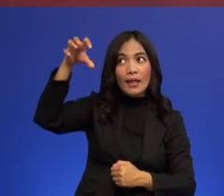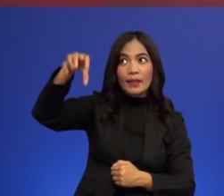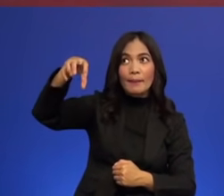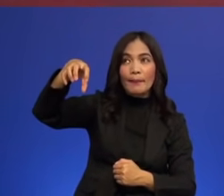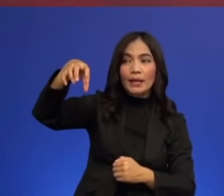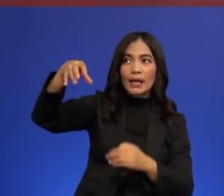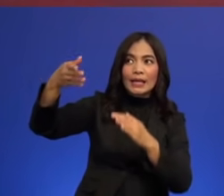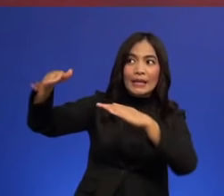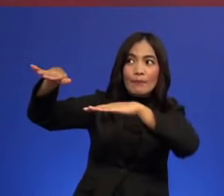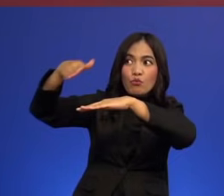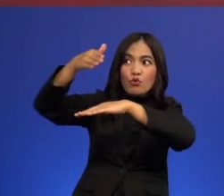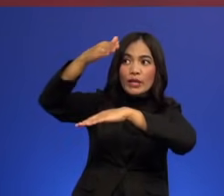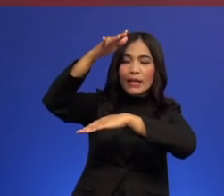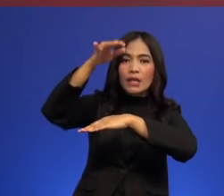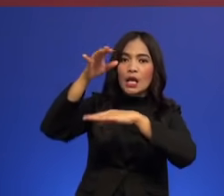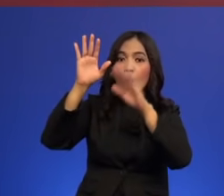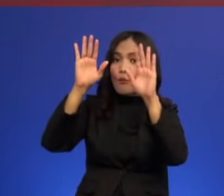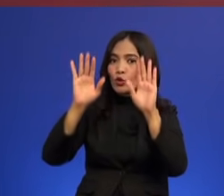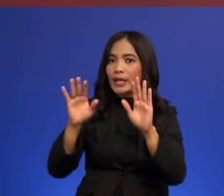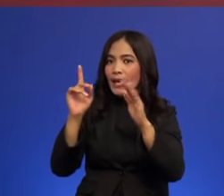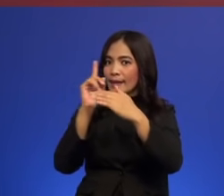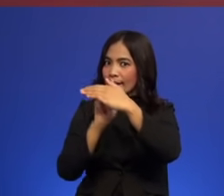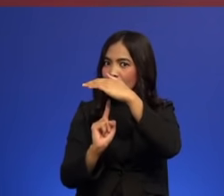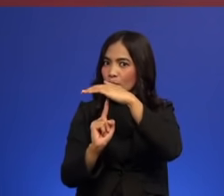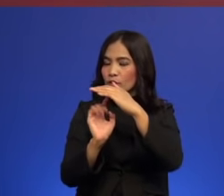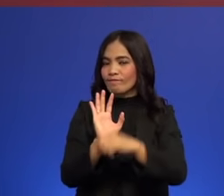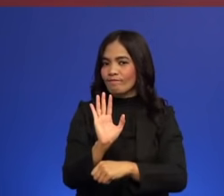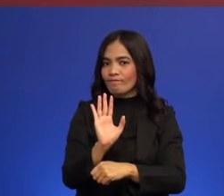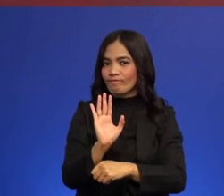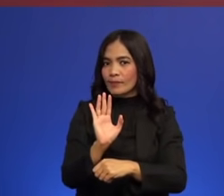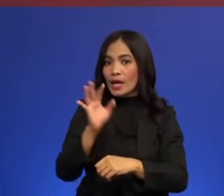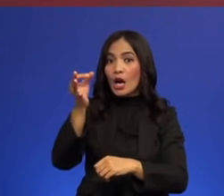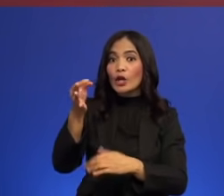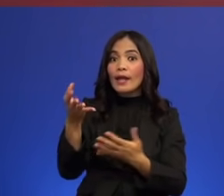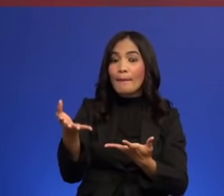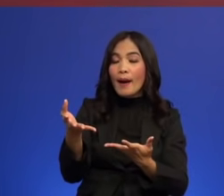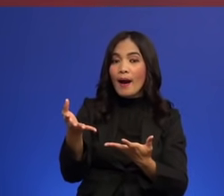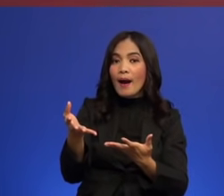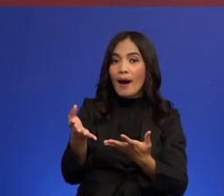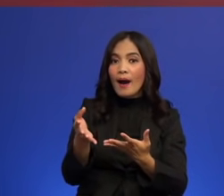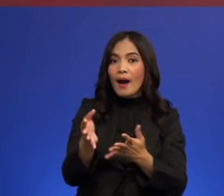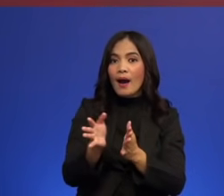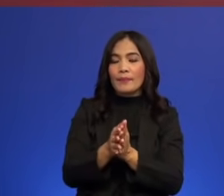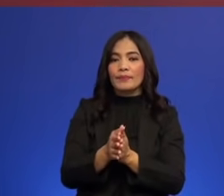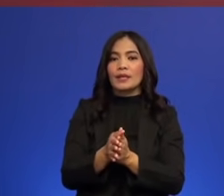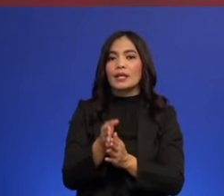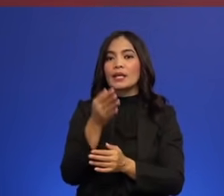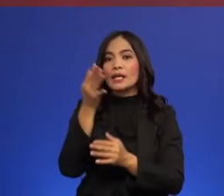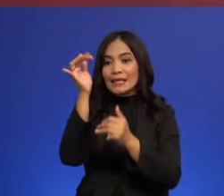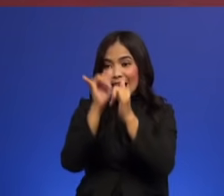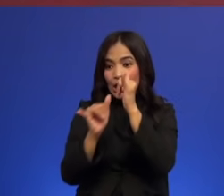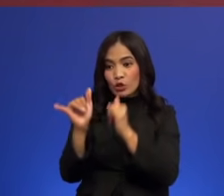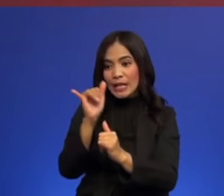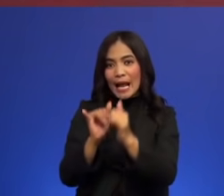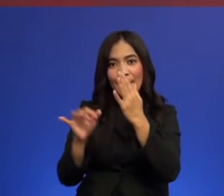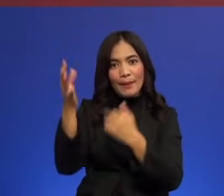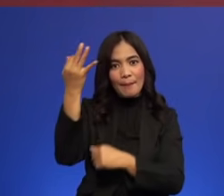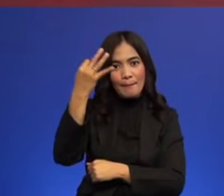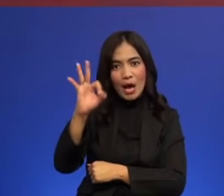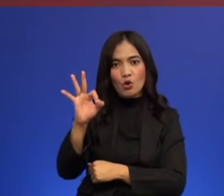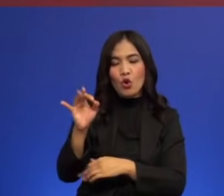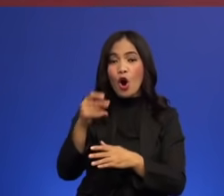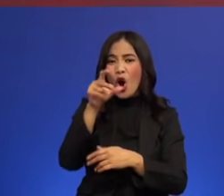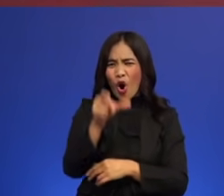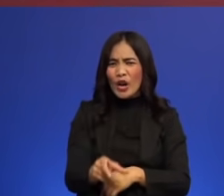atas bukit mustahil tersembunyi. Kota itu Yerusalem baru. Orang melihat hidup